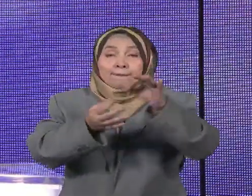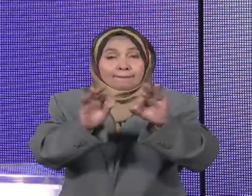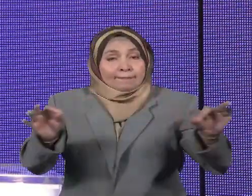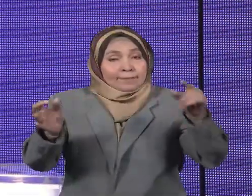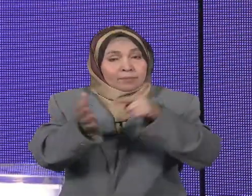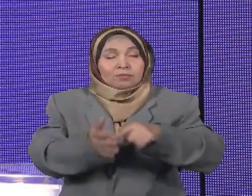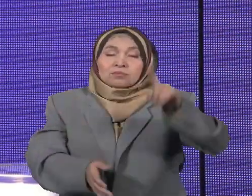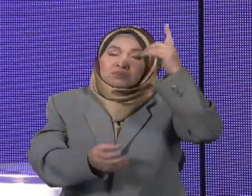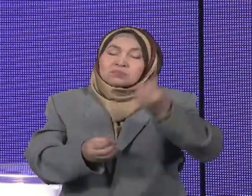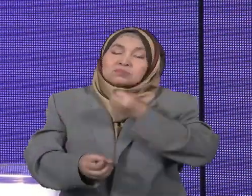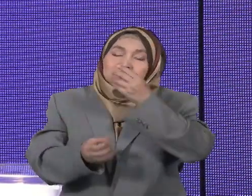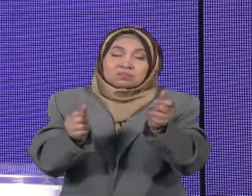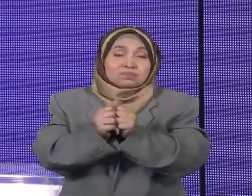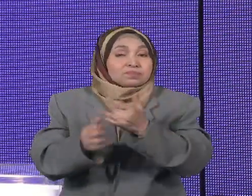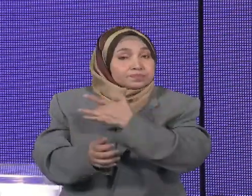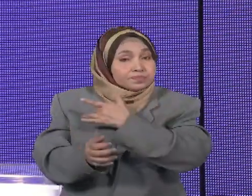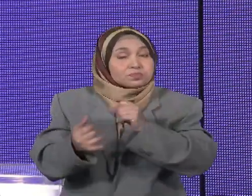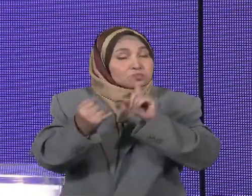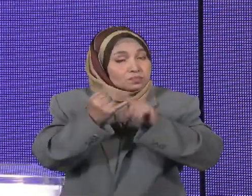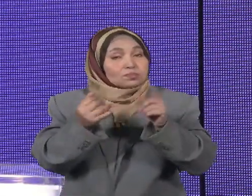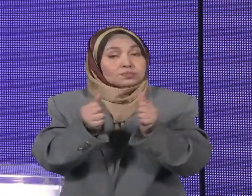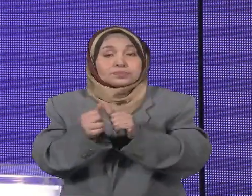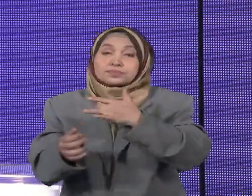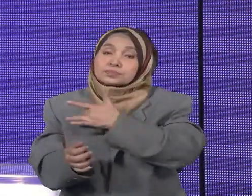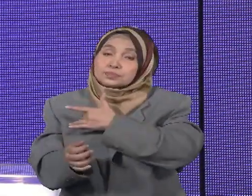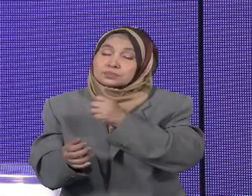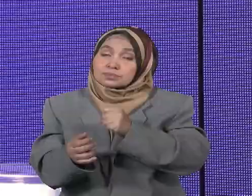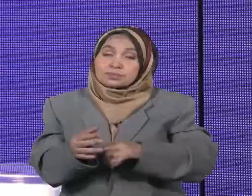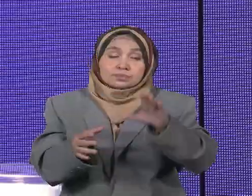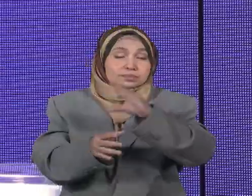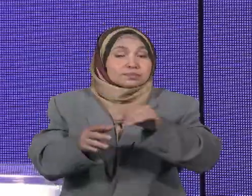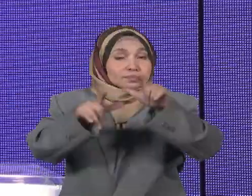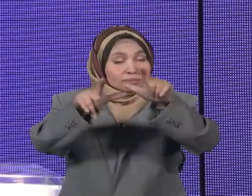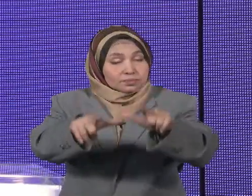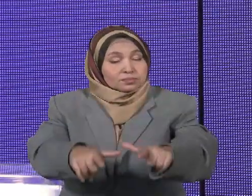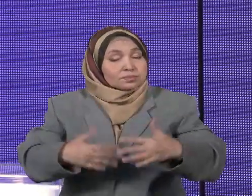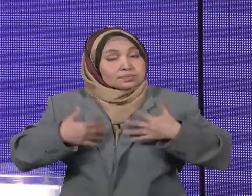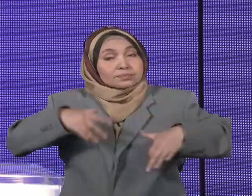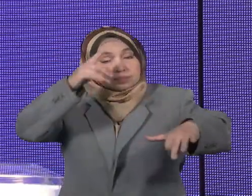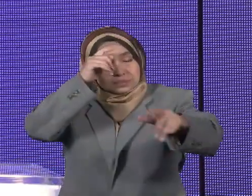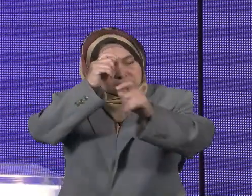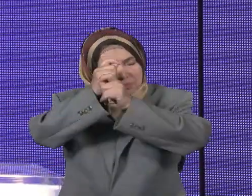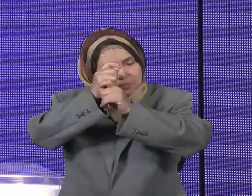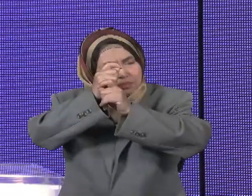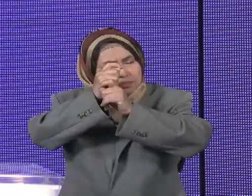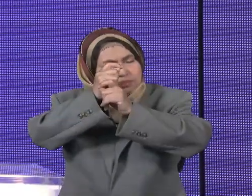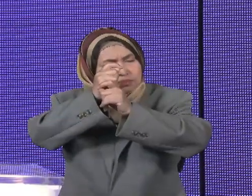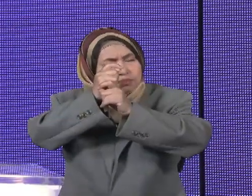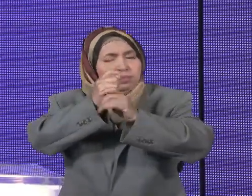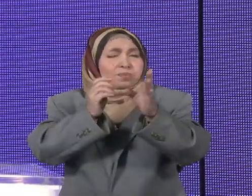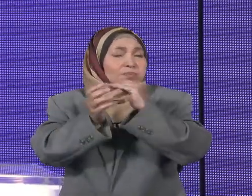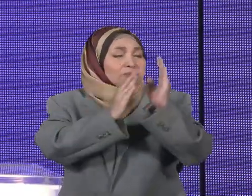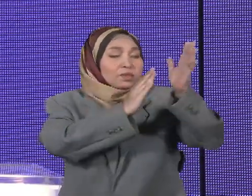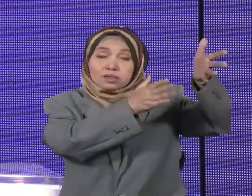Allah menyeru dengan iman, di hujung pun dengan iman, dan diletakkan takwa dan juga tinggalkan riba, nak menunjukkan